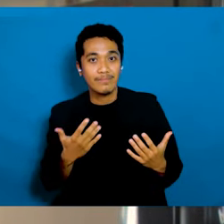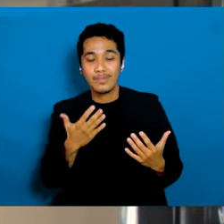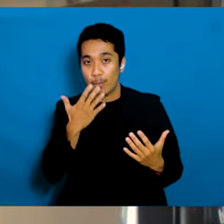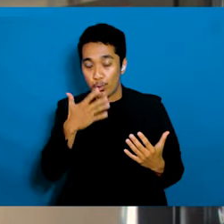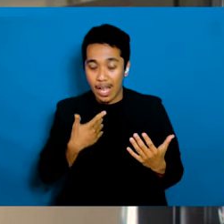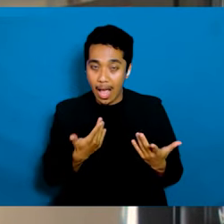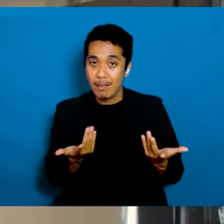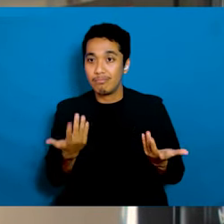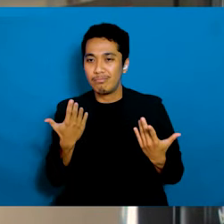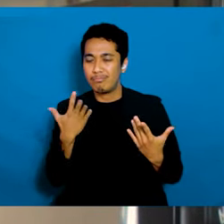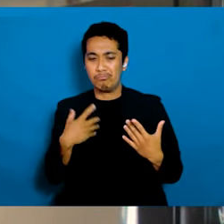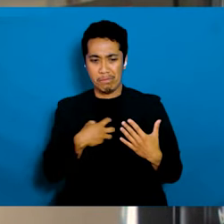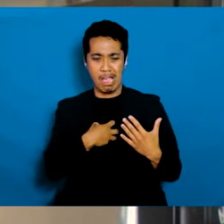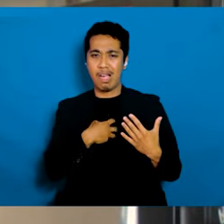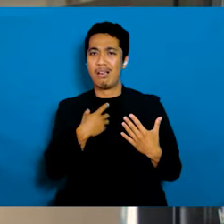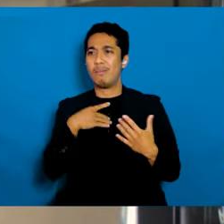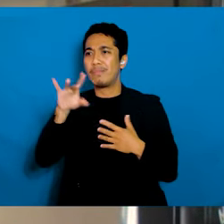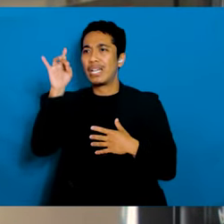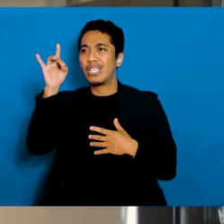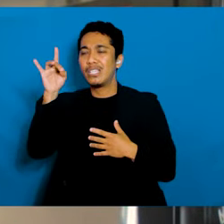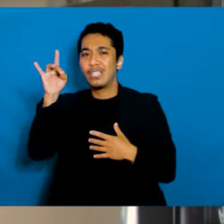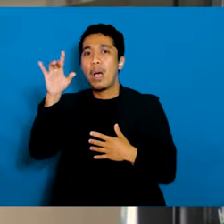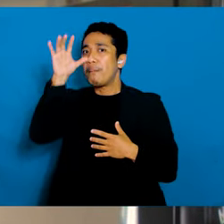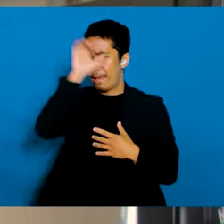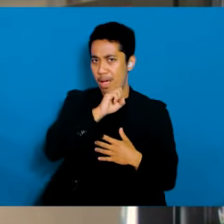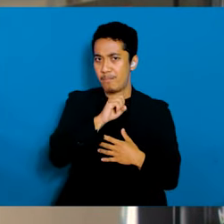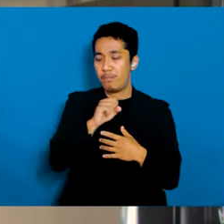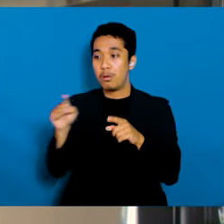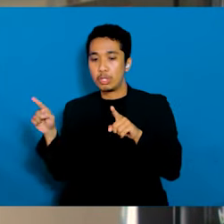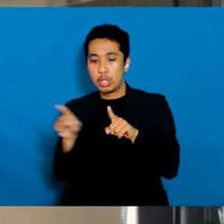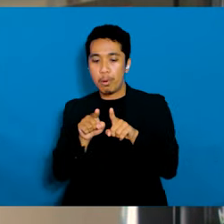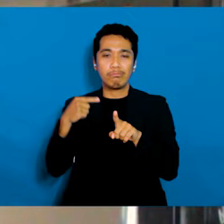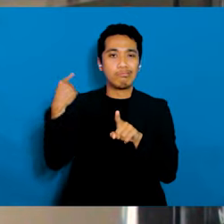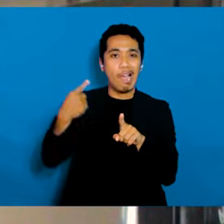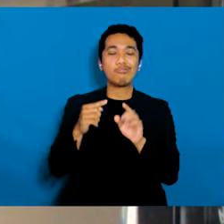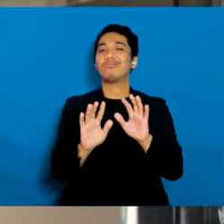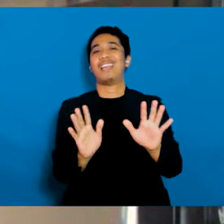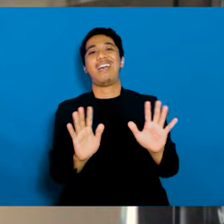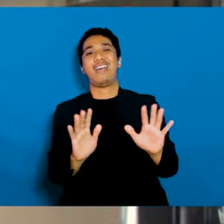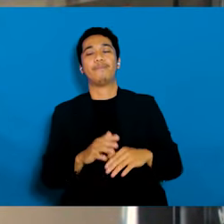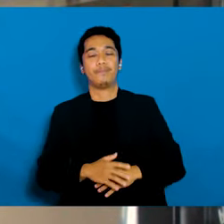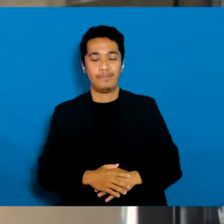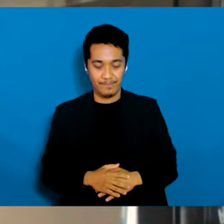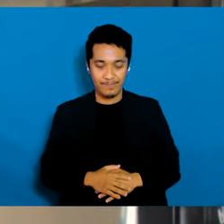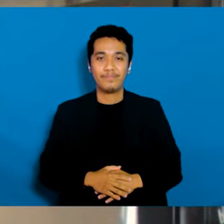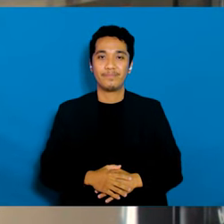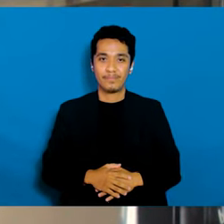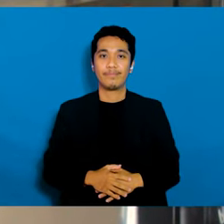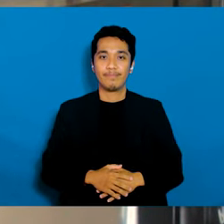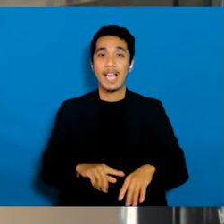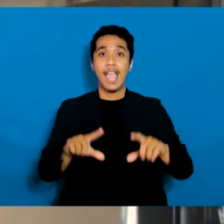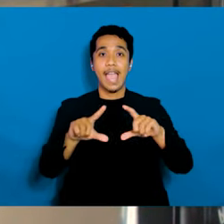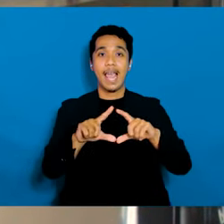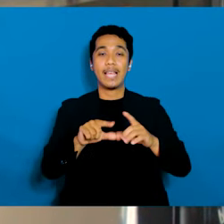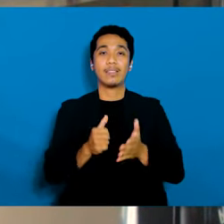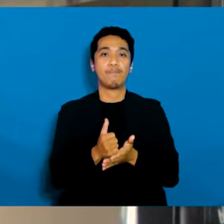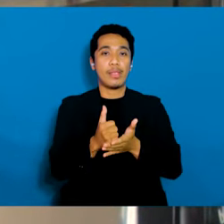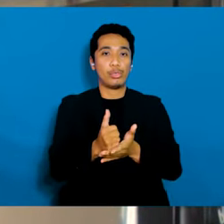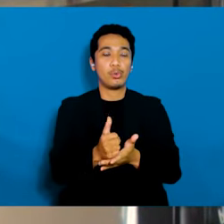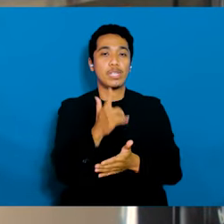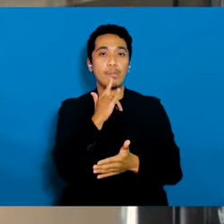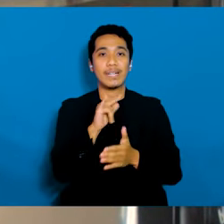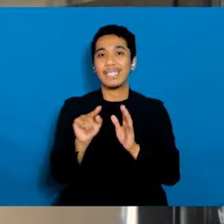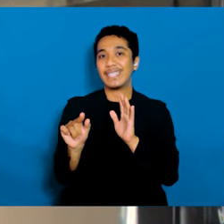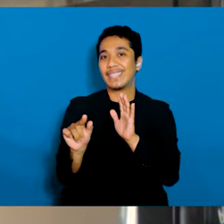mempunyai apa, sudah memahami tentang hak pilihnya gitu. Jadi nggak perlu harus didampingi, harus di ini dan sebagainya. Kemudian soal